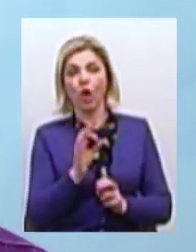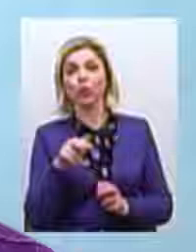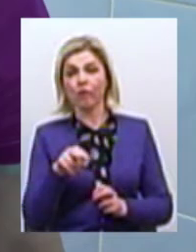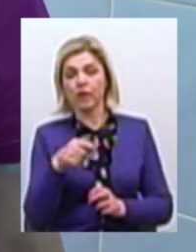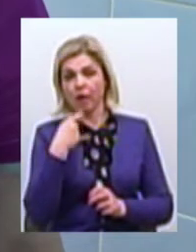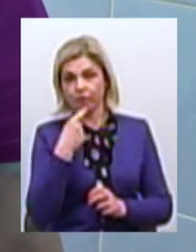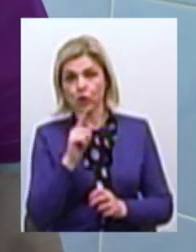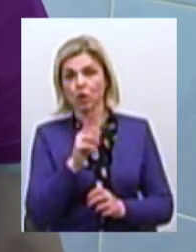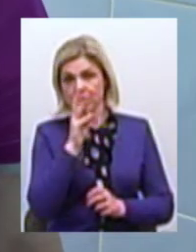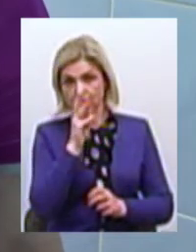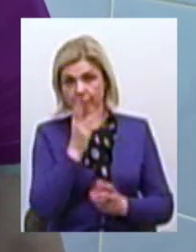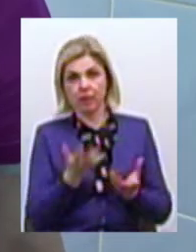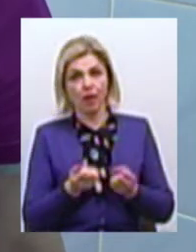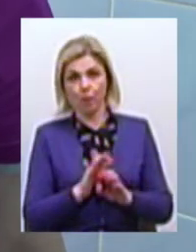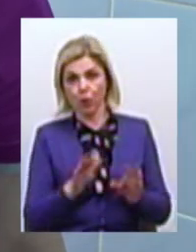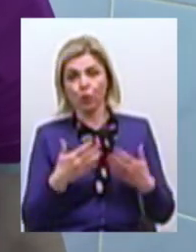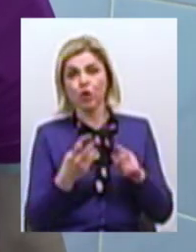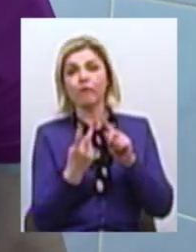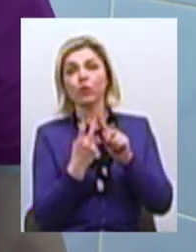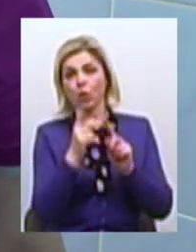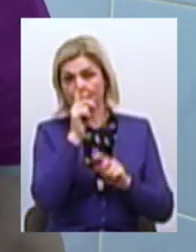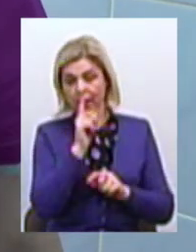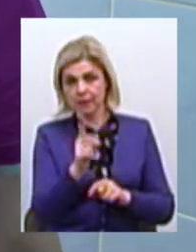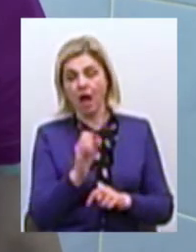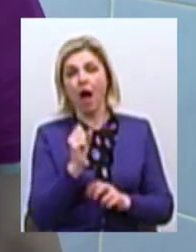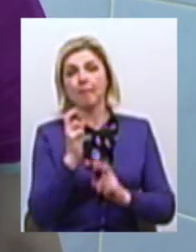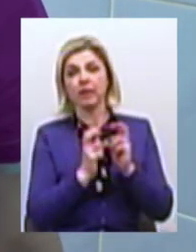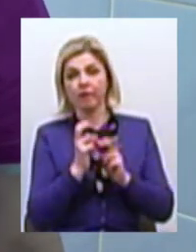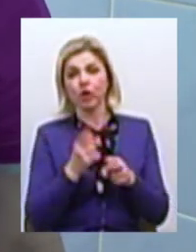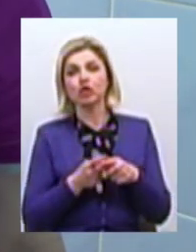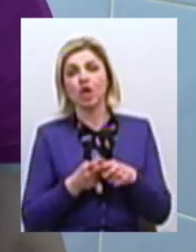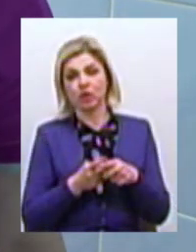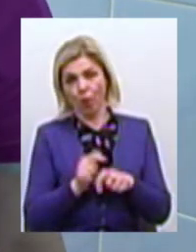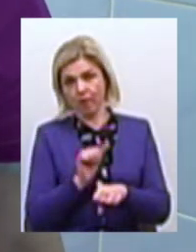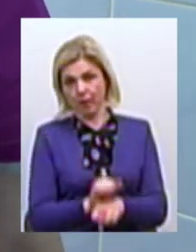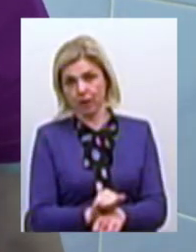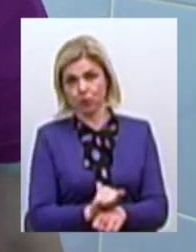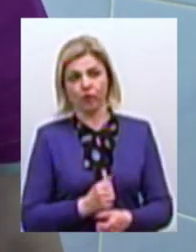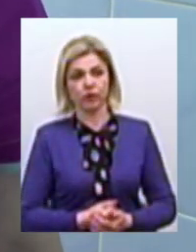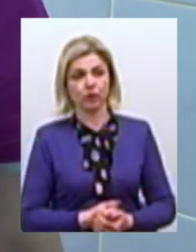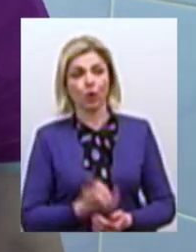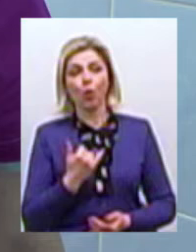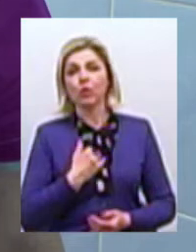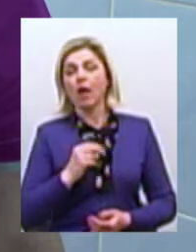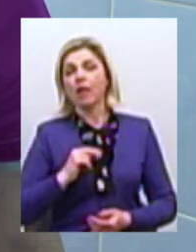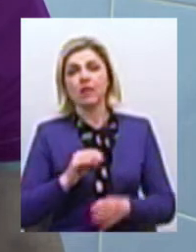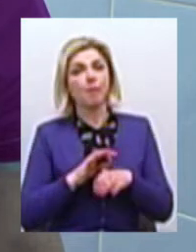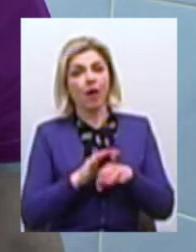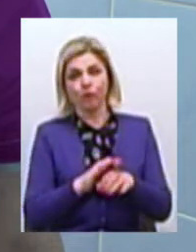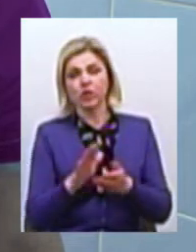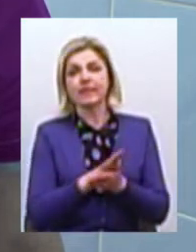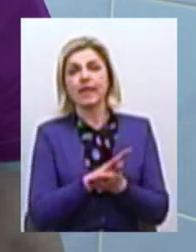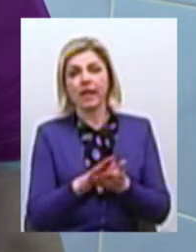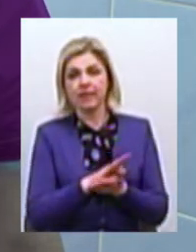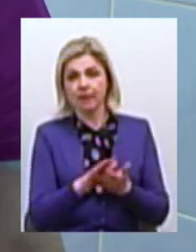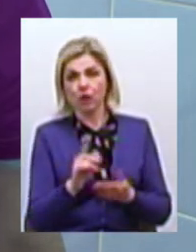каже, зарплатню не отримують вже 2-й місяць, а підприємство частково паралізоване. У нас не проводиться стерилізація в зв'язку з тим,